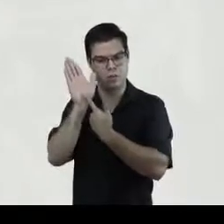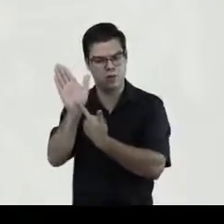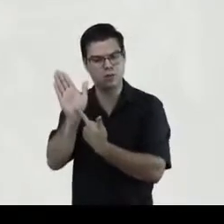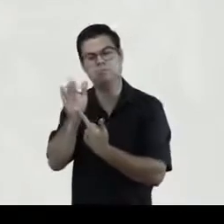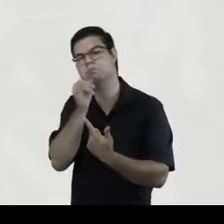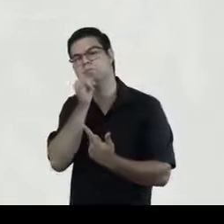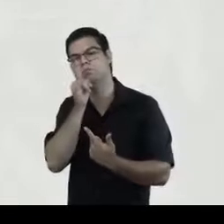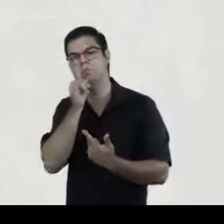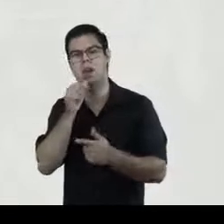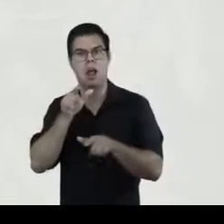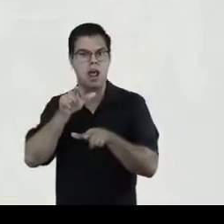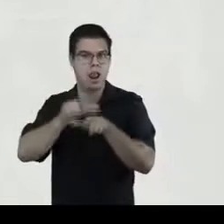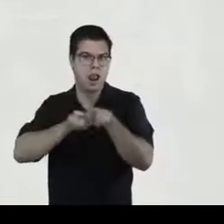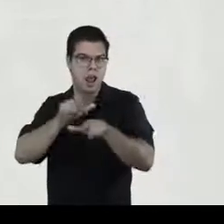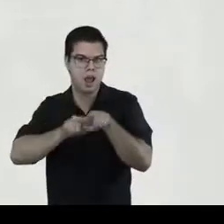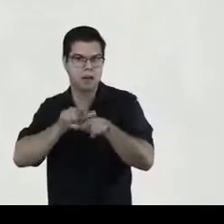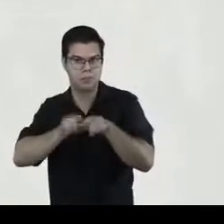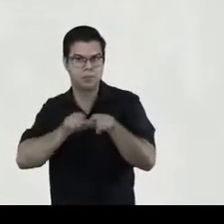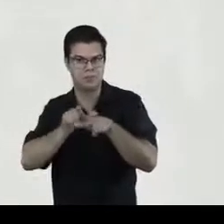der QU-Ligatur.